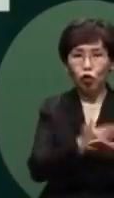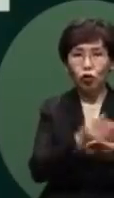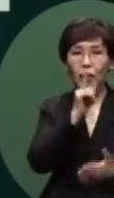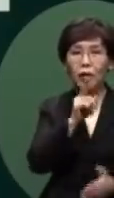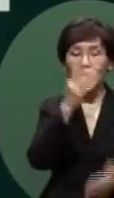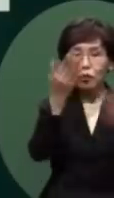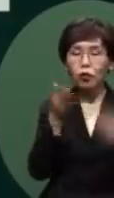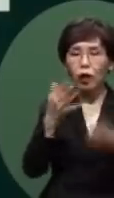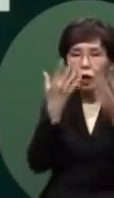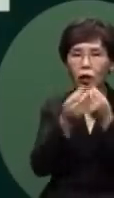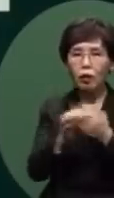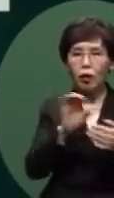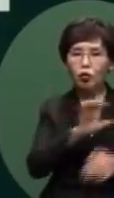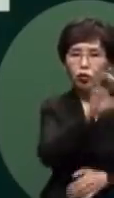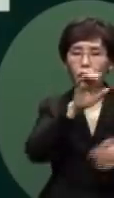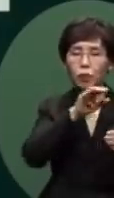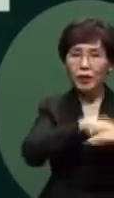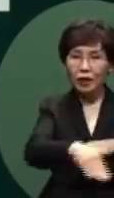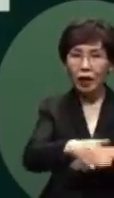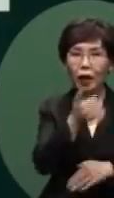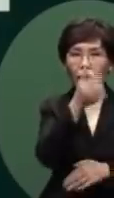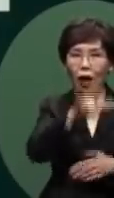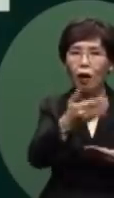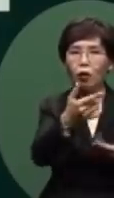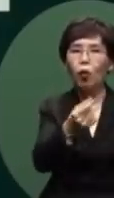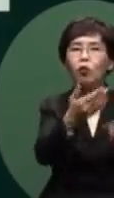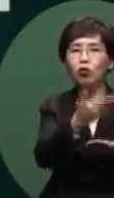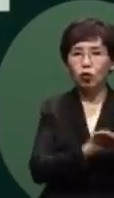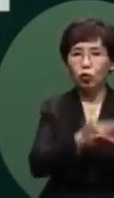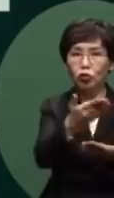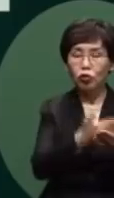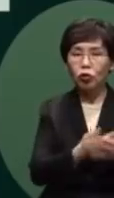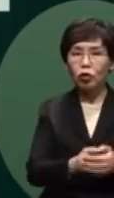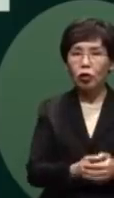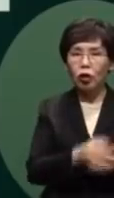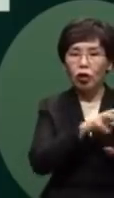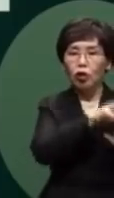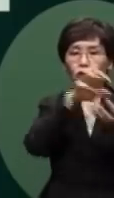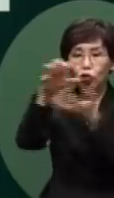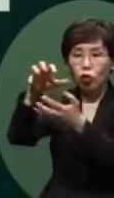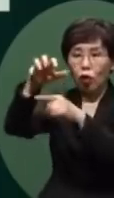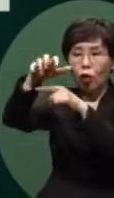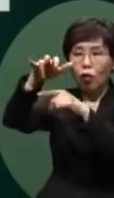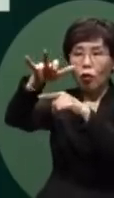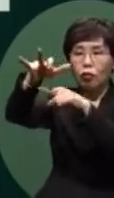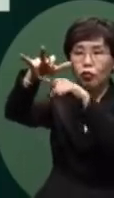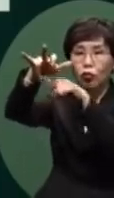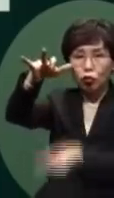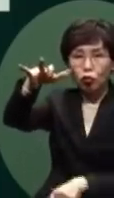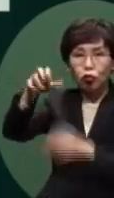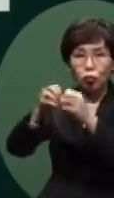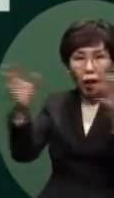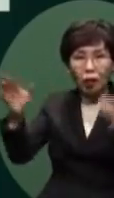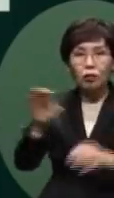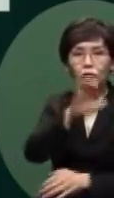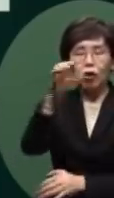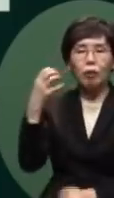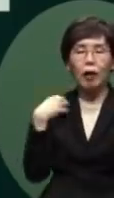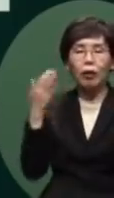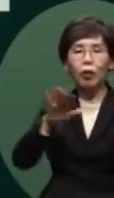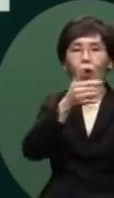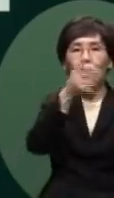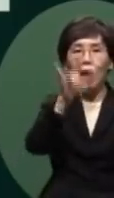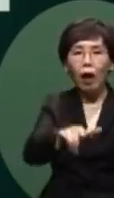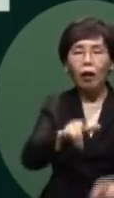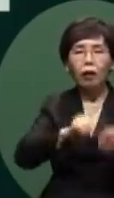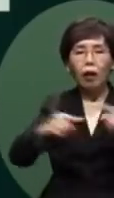하시는데 예를 들면 유럽식의 핵 공유도 소위 이제 수송 투발 이 부분은 유럽이 맡아도 핵